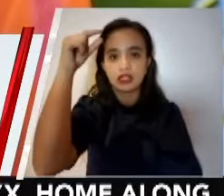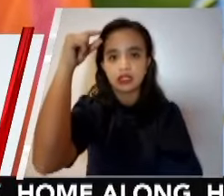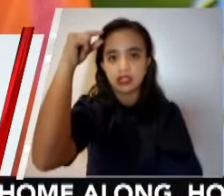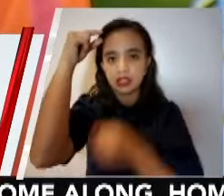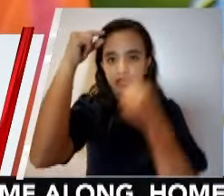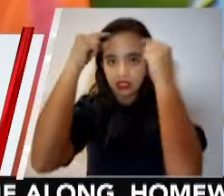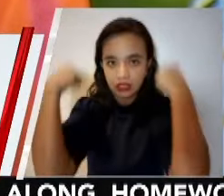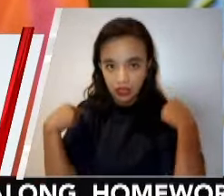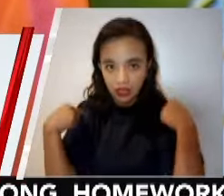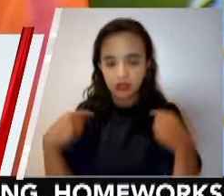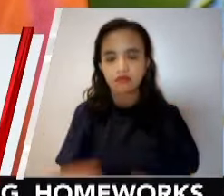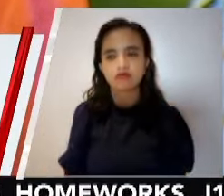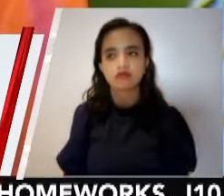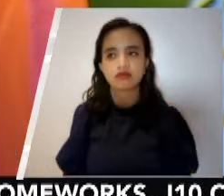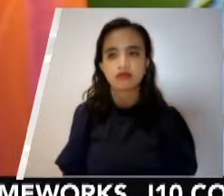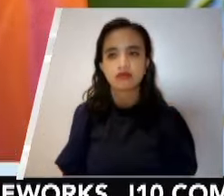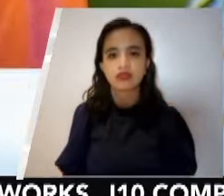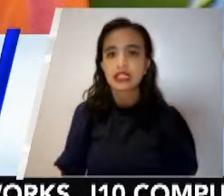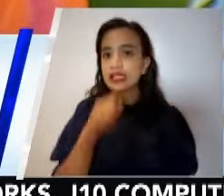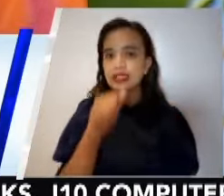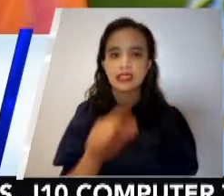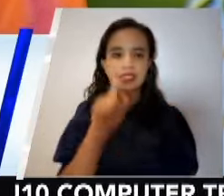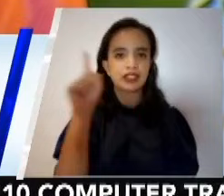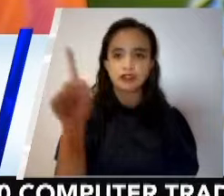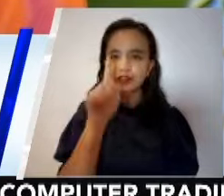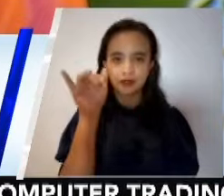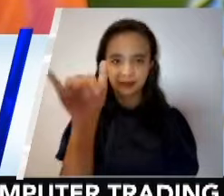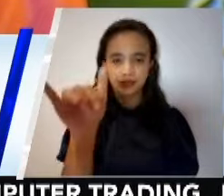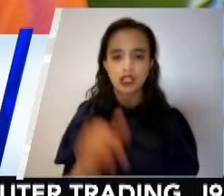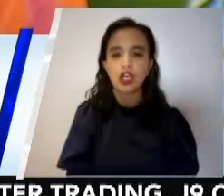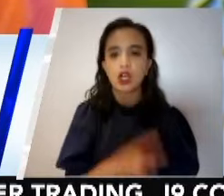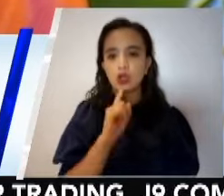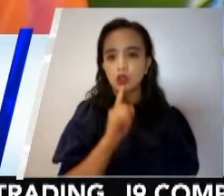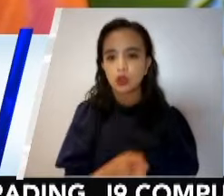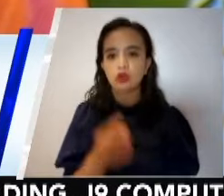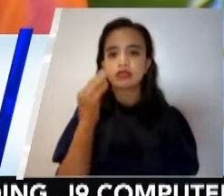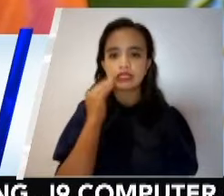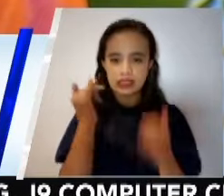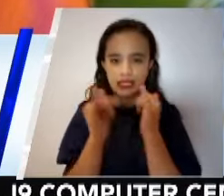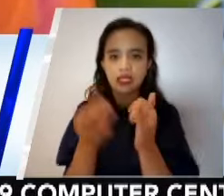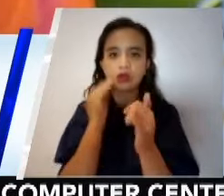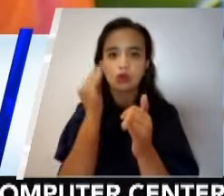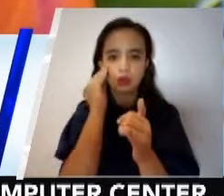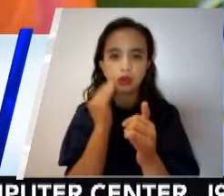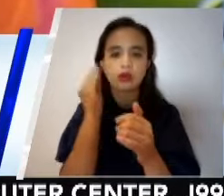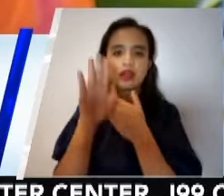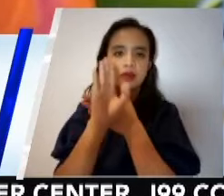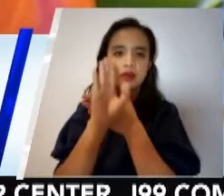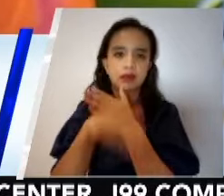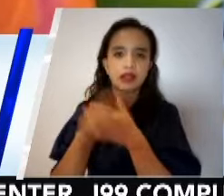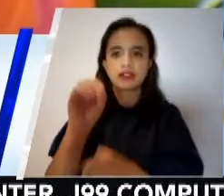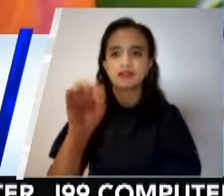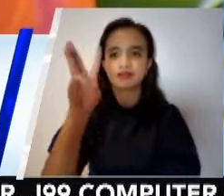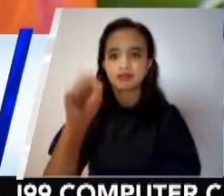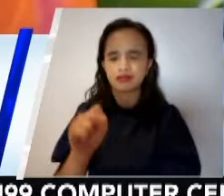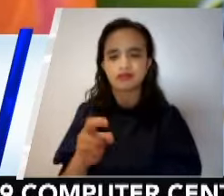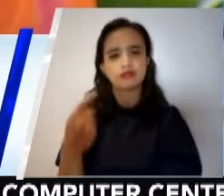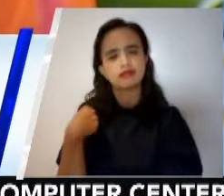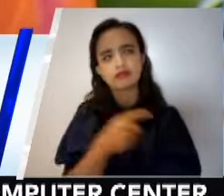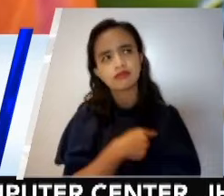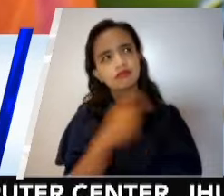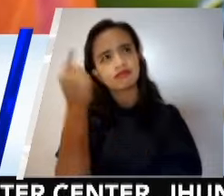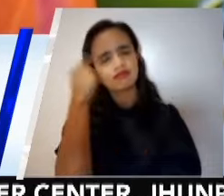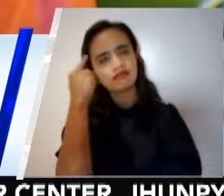siya lifetime. Talagang uwi at uwi tayo bilang OFW. Nag-isip kami, what can we